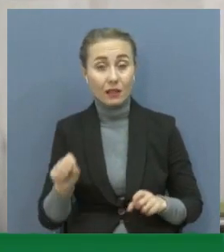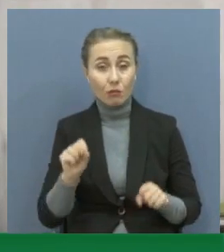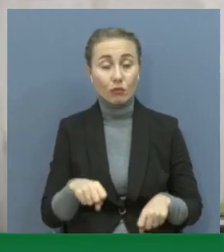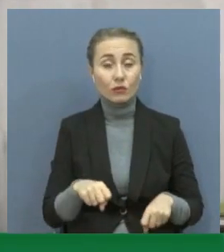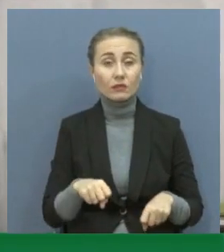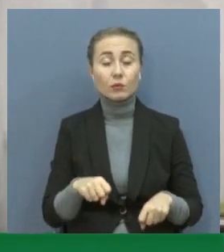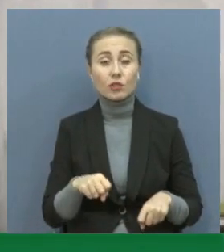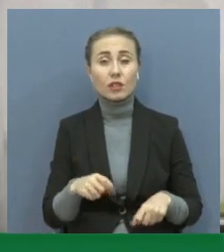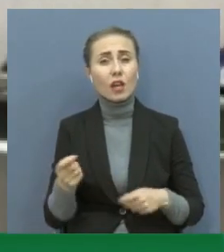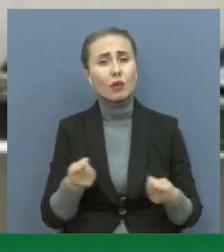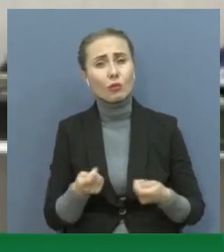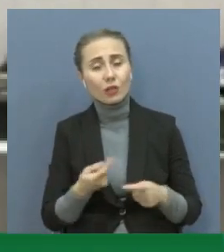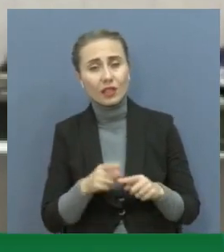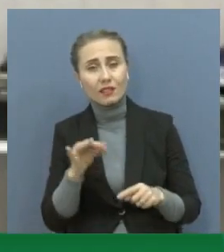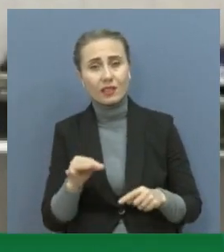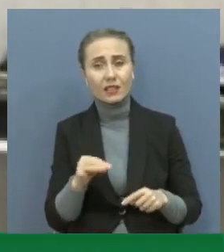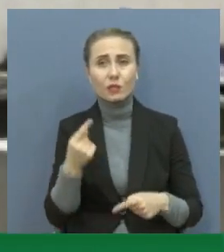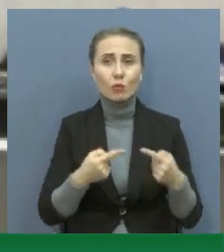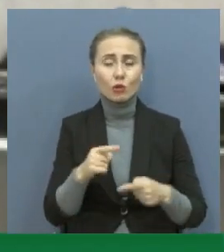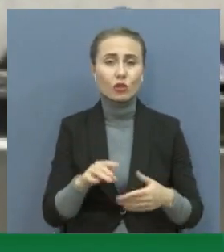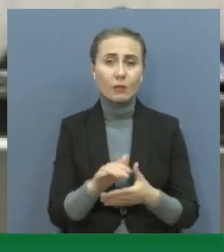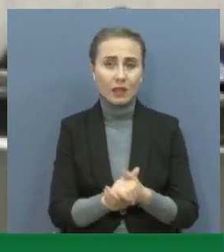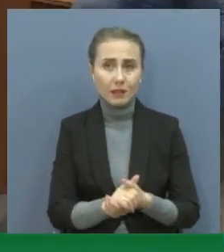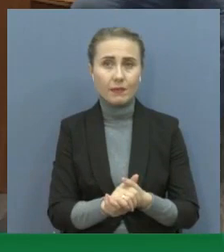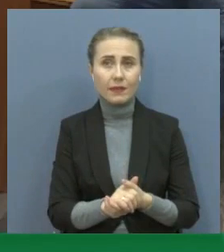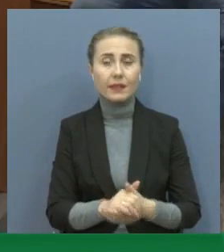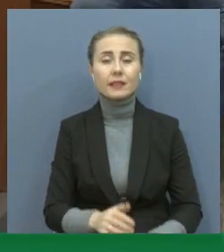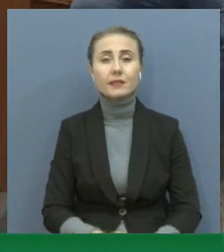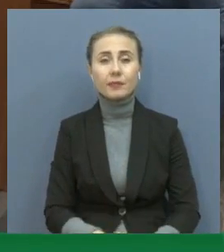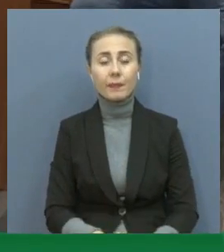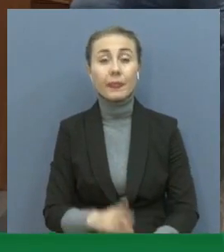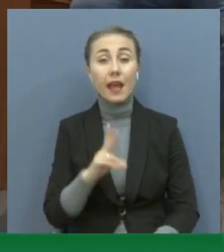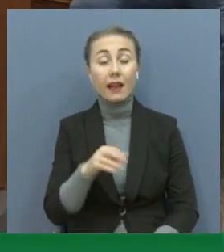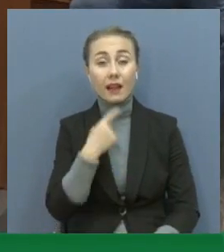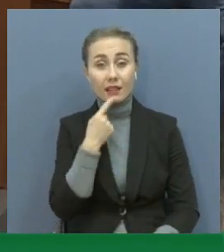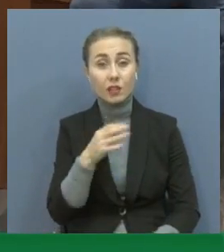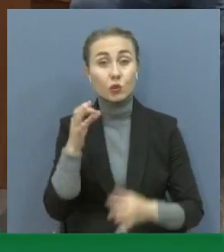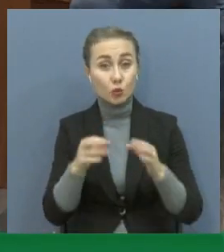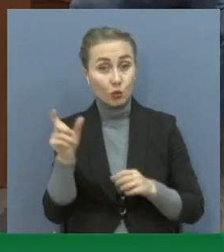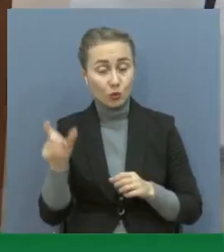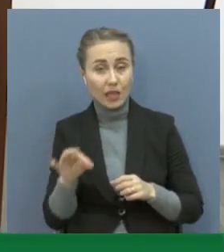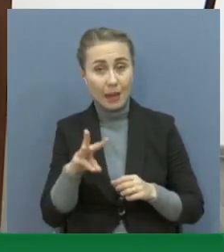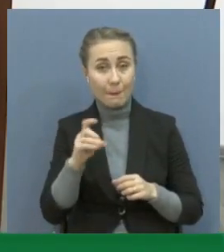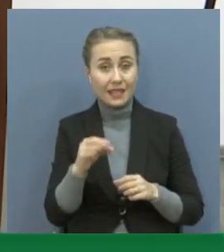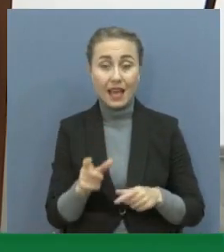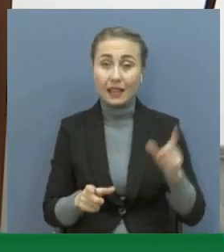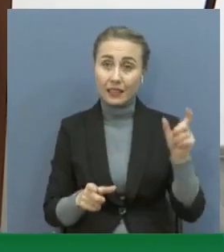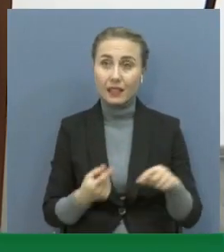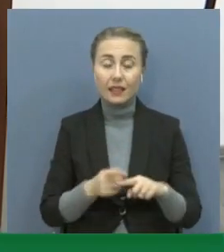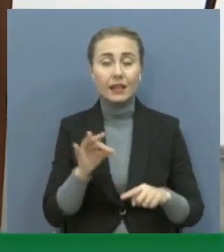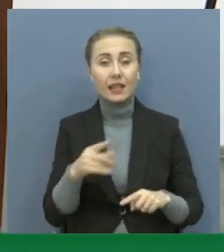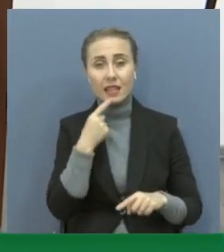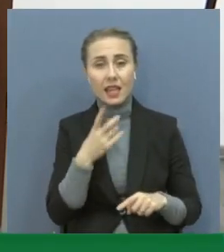возможность урегулировать спор. Перспективы есть, и они постоянно увеличиваются. Как отмечают и судьи, и медиаторы, несмотря на